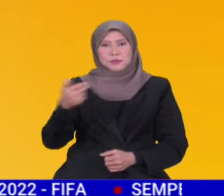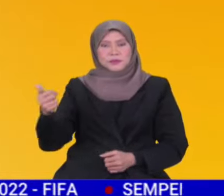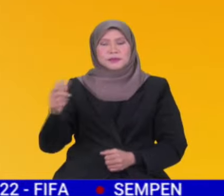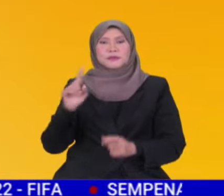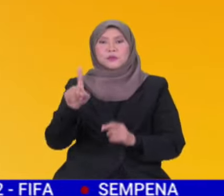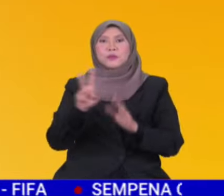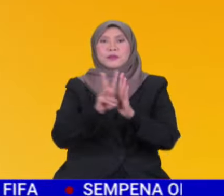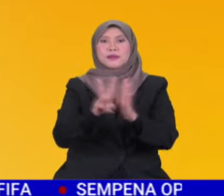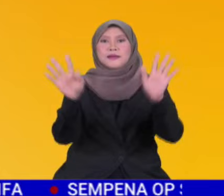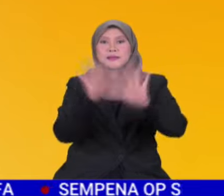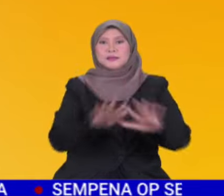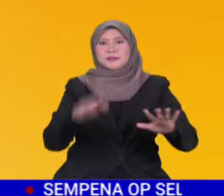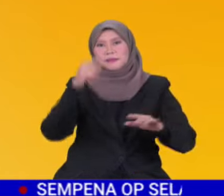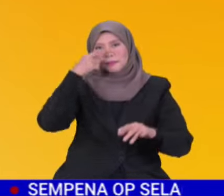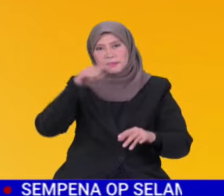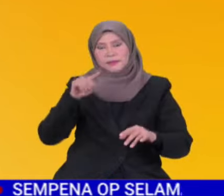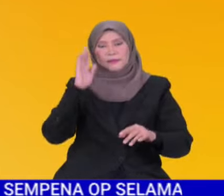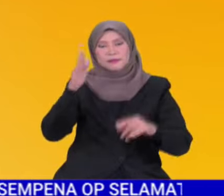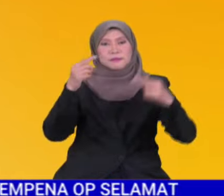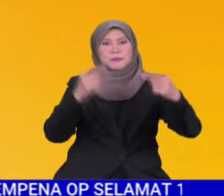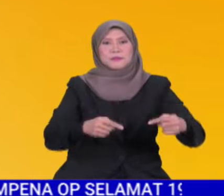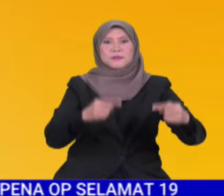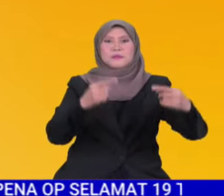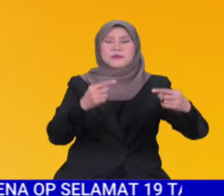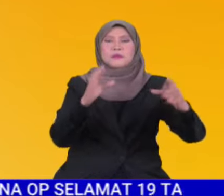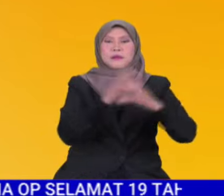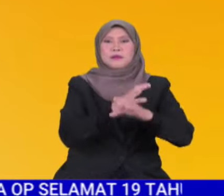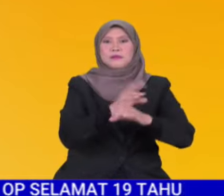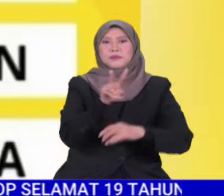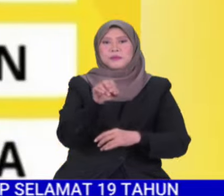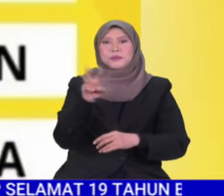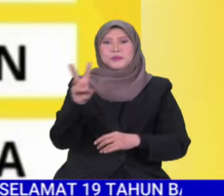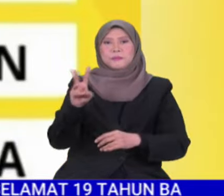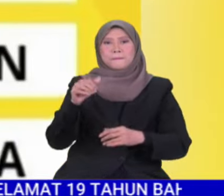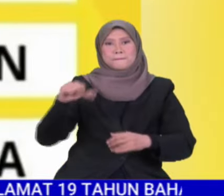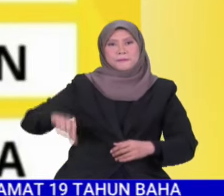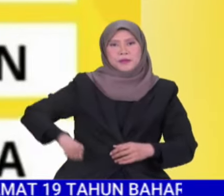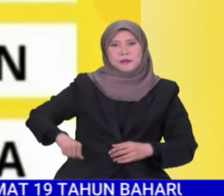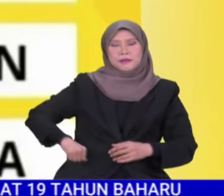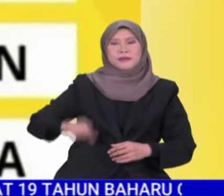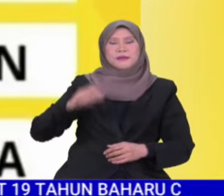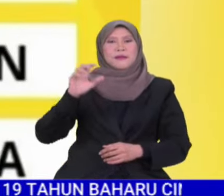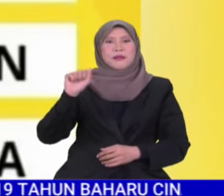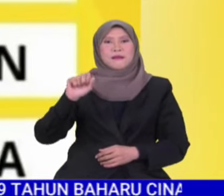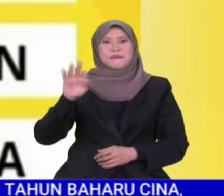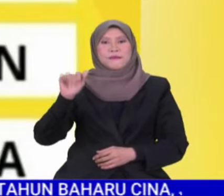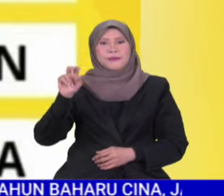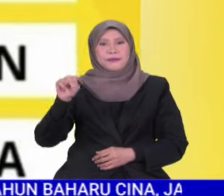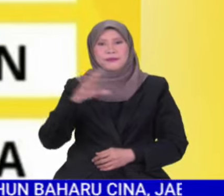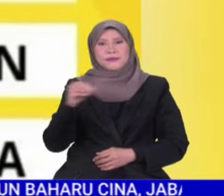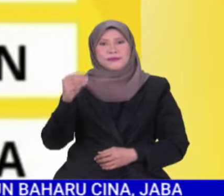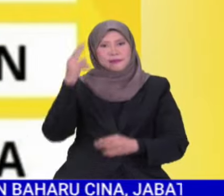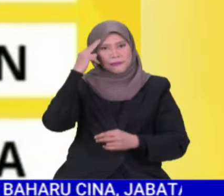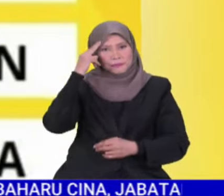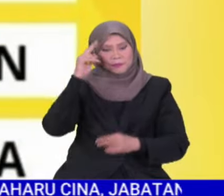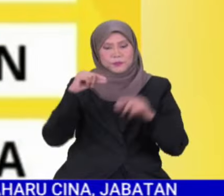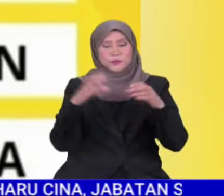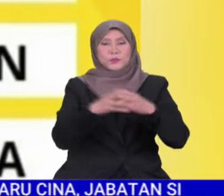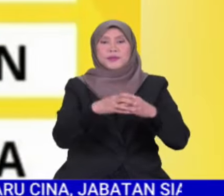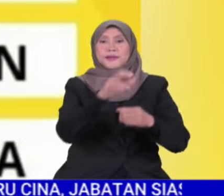lagi wakil ASEAN, Thailand, bakal berdepan cabaran juara edisi 2006, Bahrain, Afghanistan dan Arab Saudi dalam kumpulan